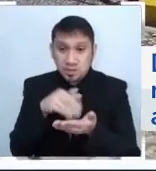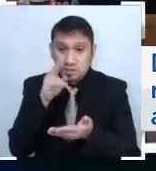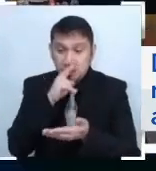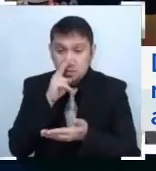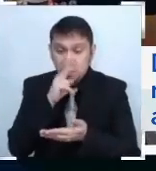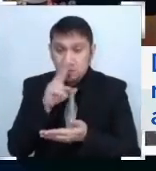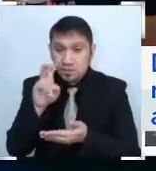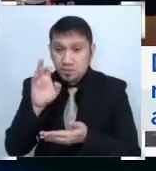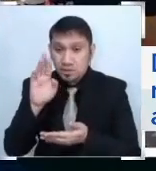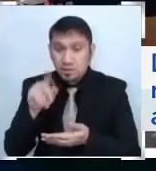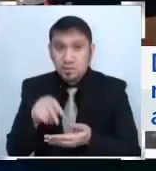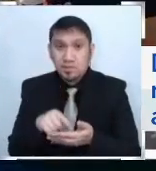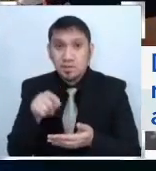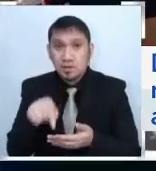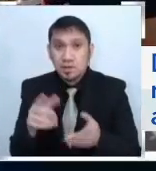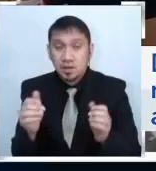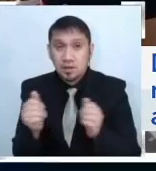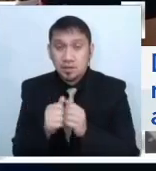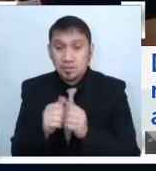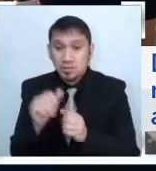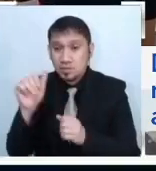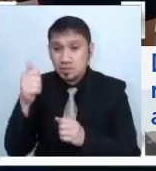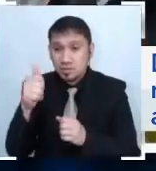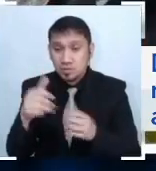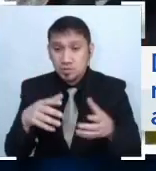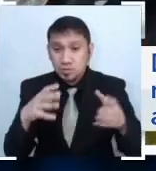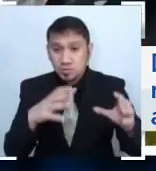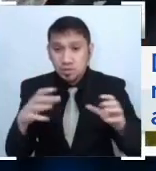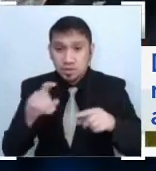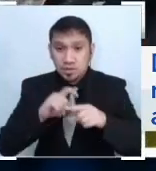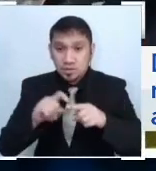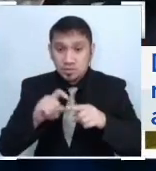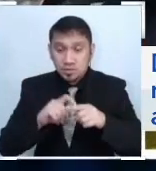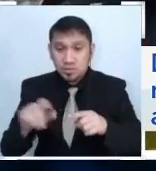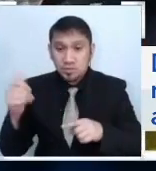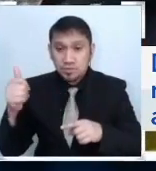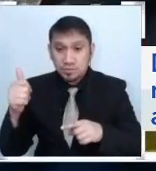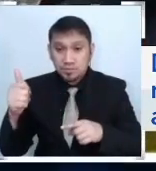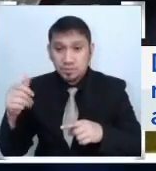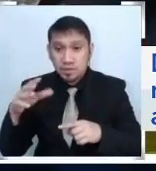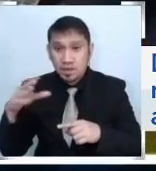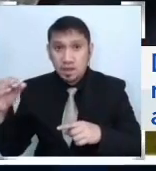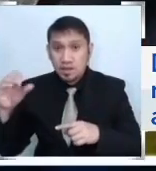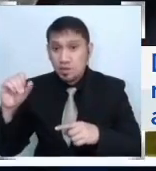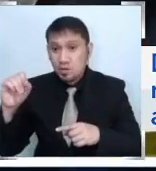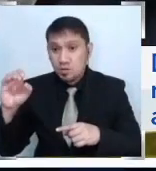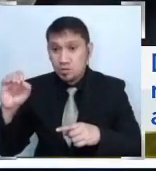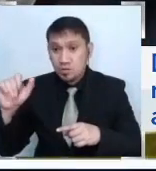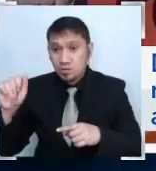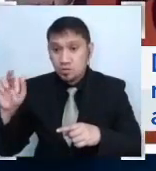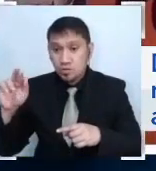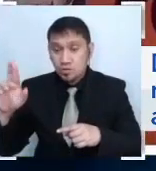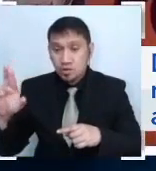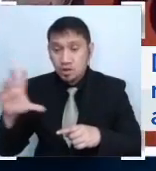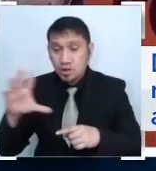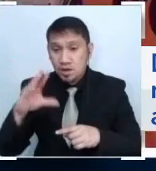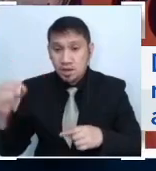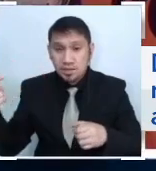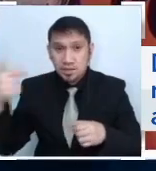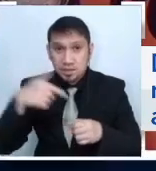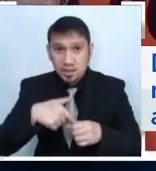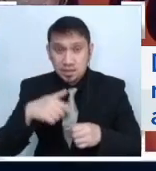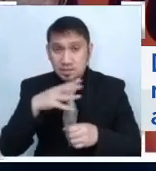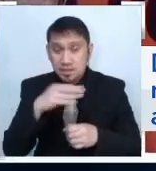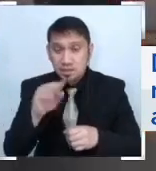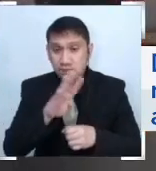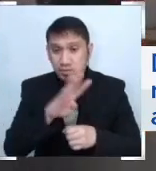Tubataha, sakay ang 10 generator sets, 10 piraso ng solar panel, 12 drum ng gasolina at 400 sako